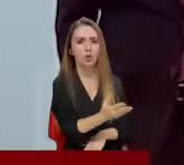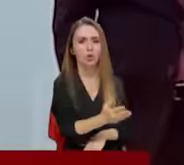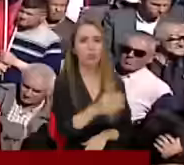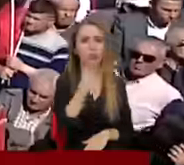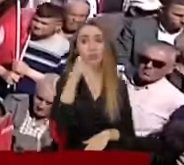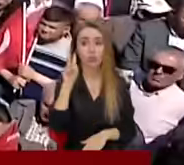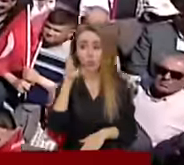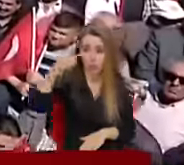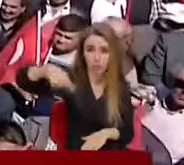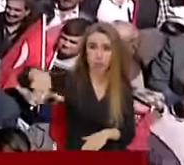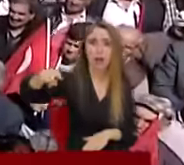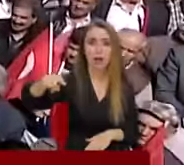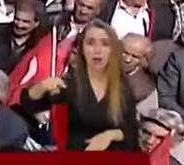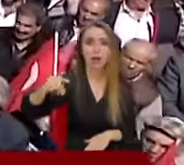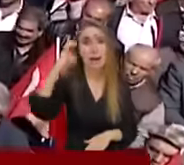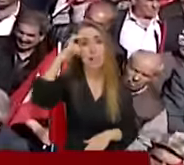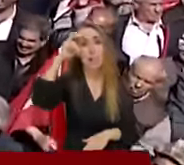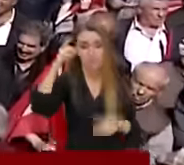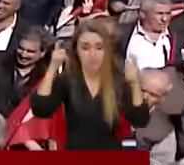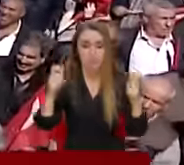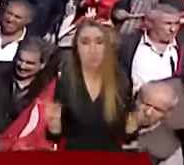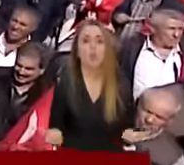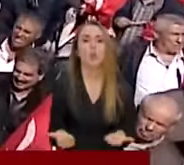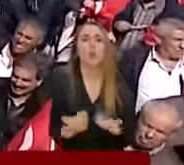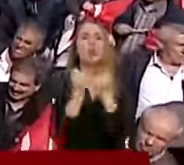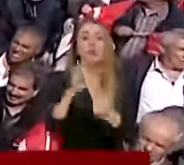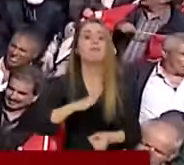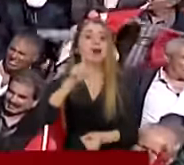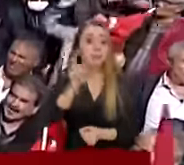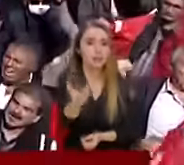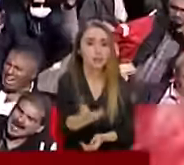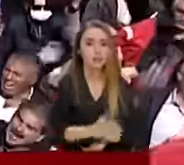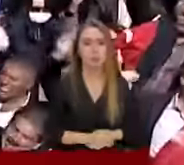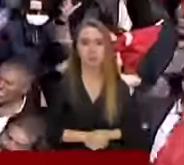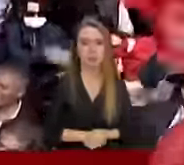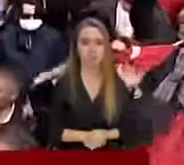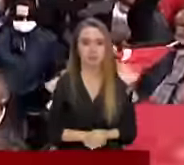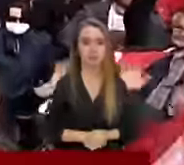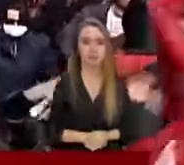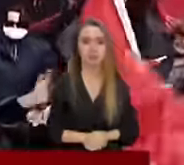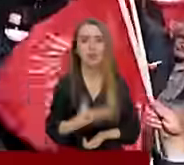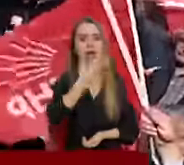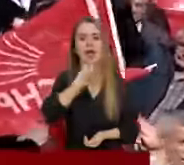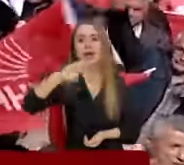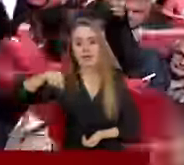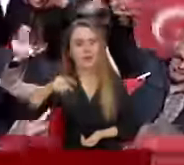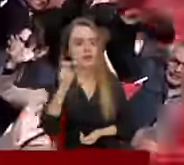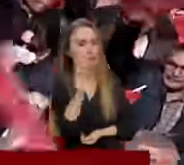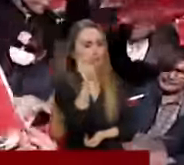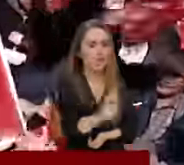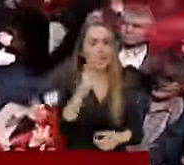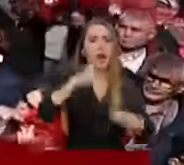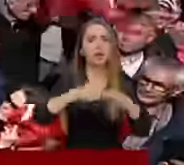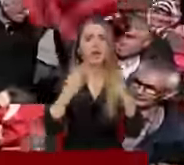gözü dönmüşlerden Manisa'yı kurtarmaya var mısınız? Emekli, işçi,